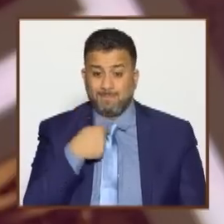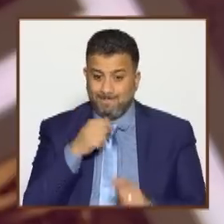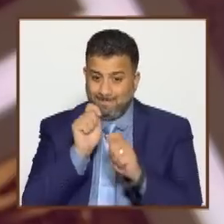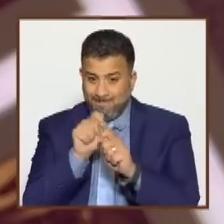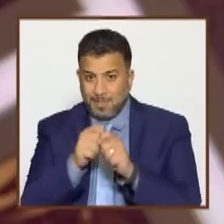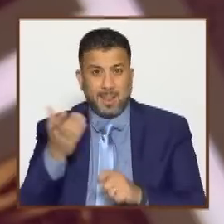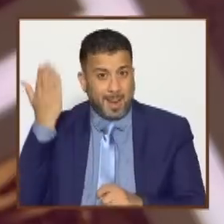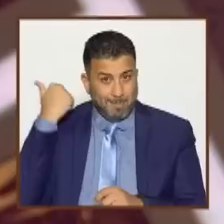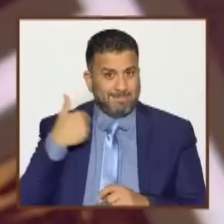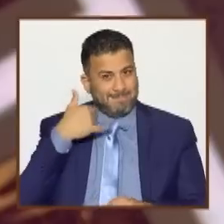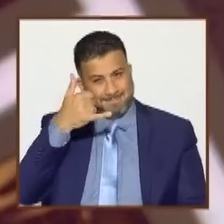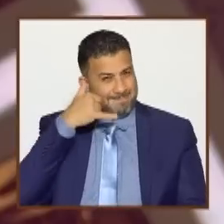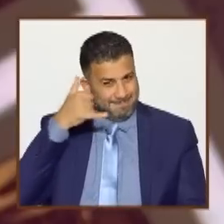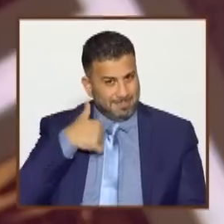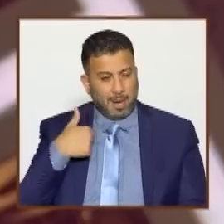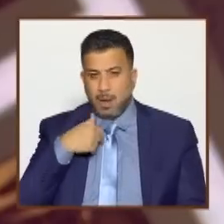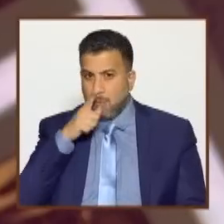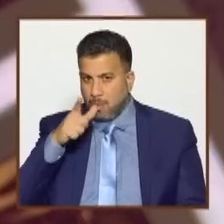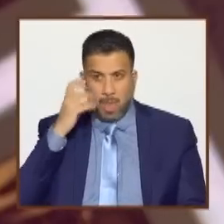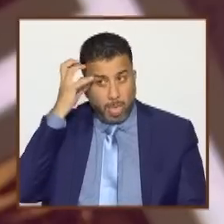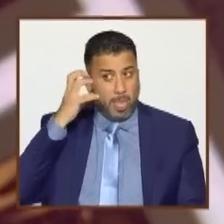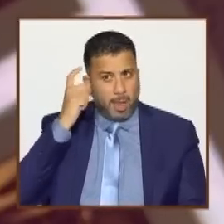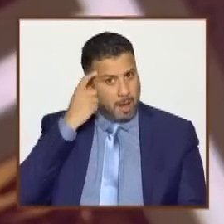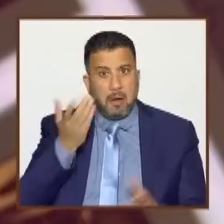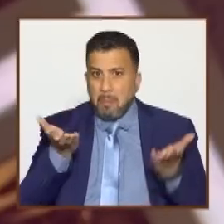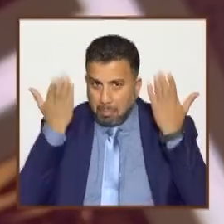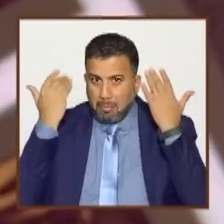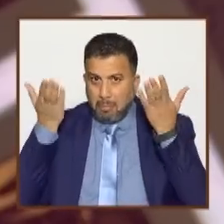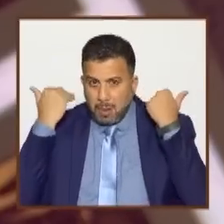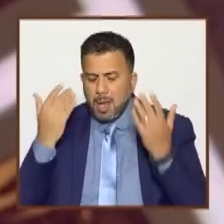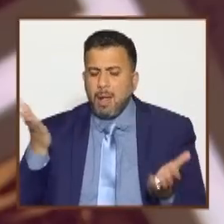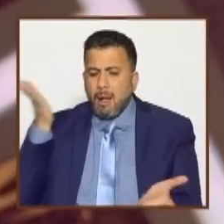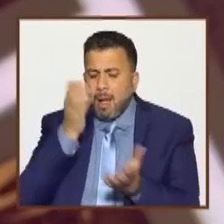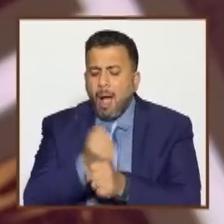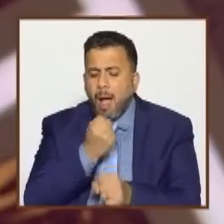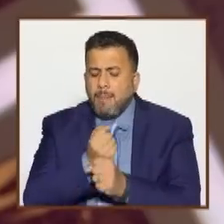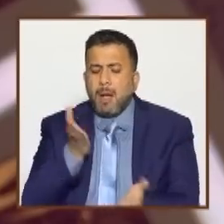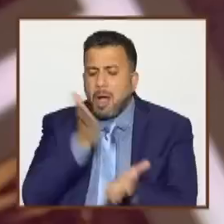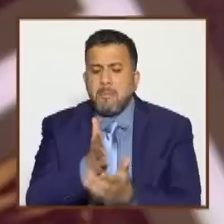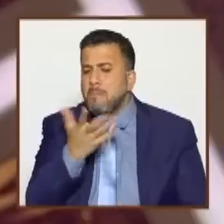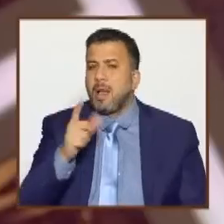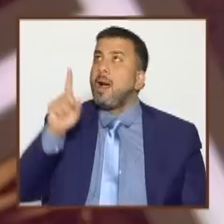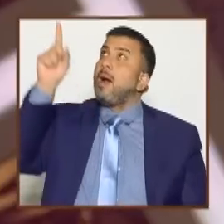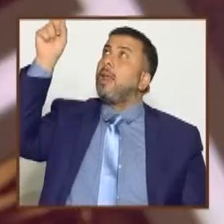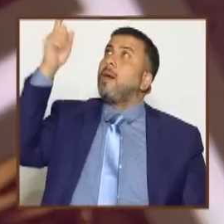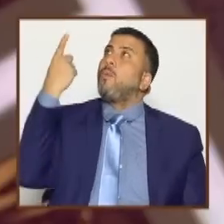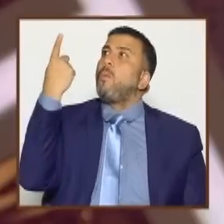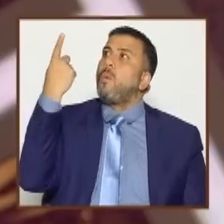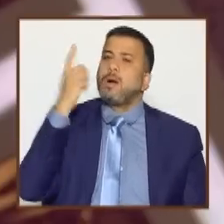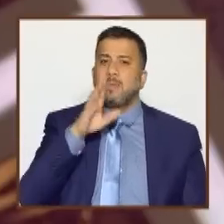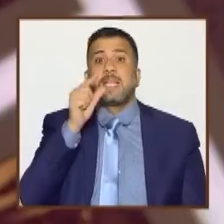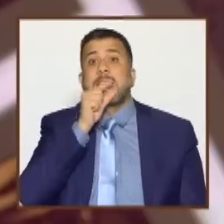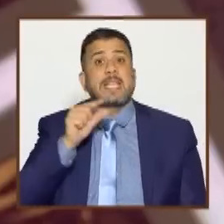بالنصيحة السابقة من خلال دعوتك إلى الإخلاص، إخلاص العمل لله عز وجل، من خلال طلب